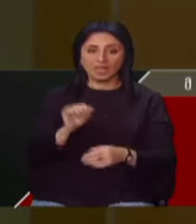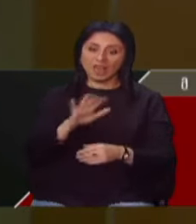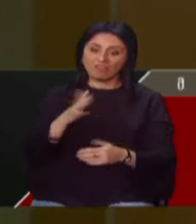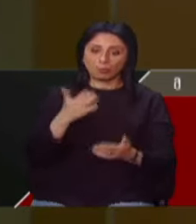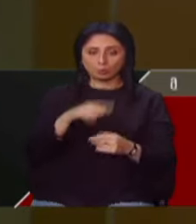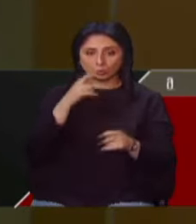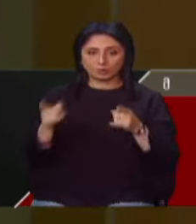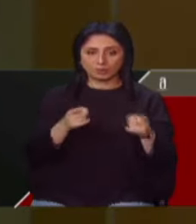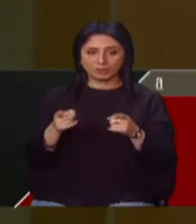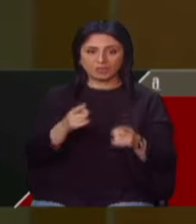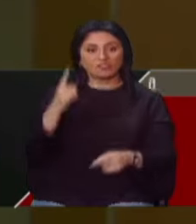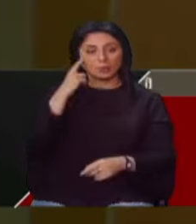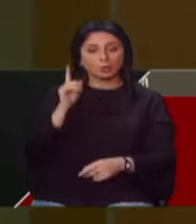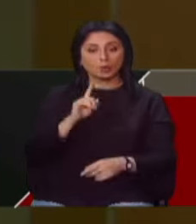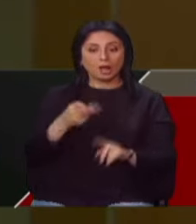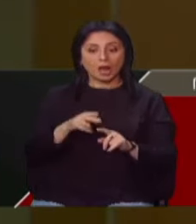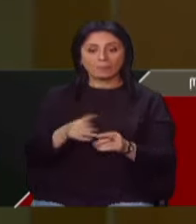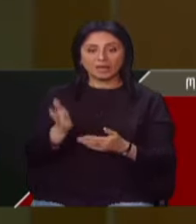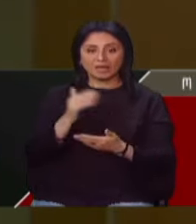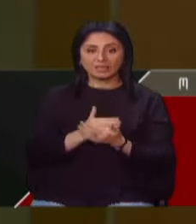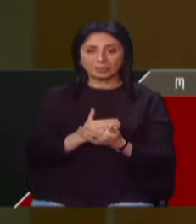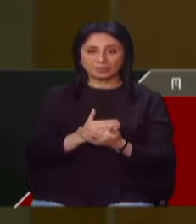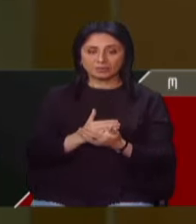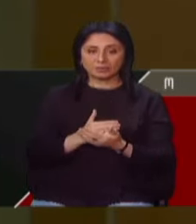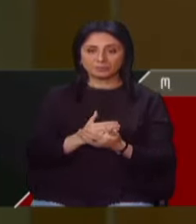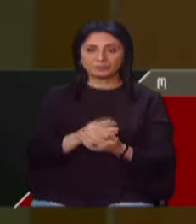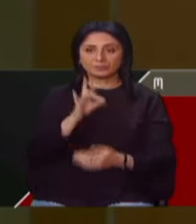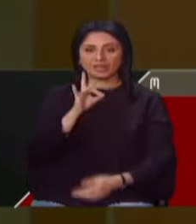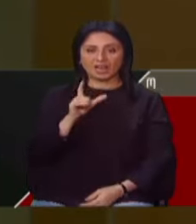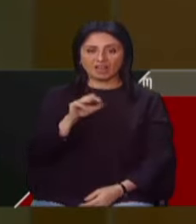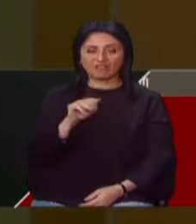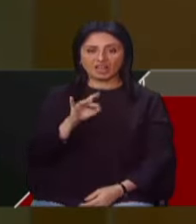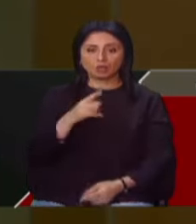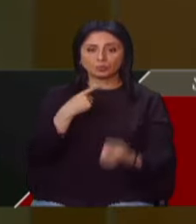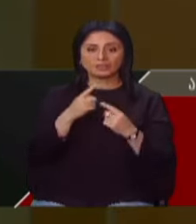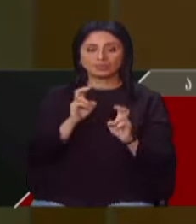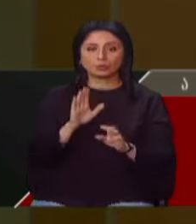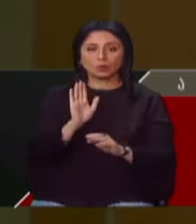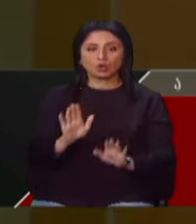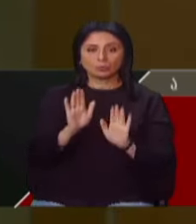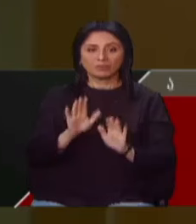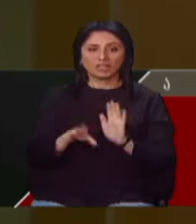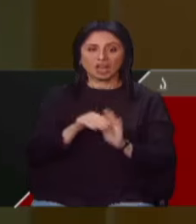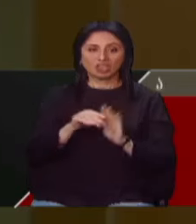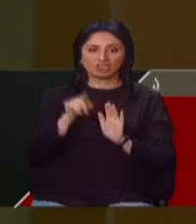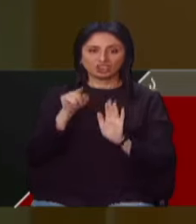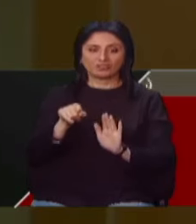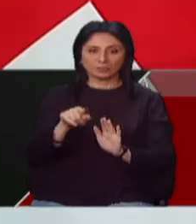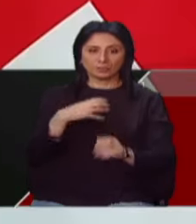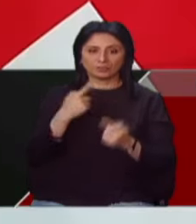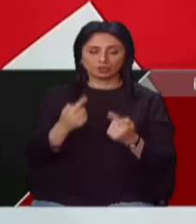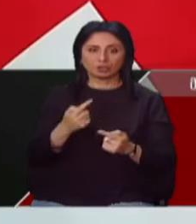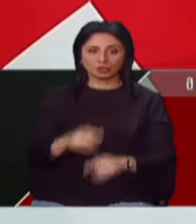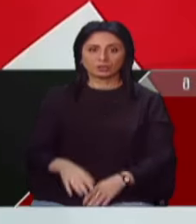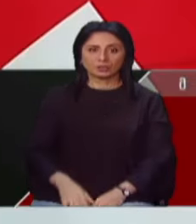to Rusati, Amidon, Picro from it up referendums, Saubarim, Hold of Hot, Archer Nebis context, Shamish